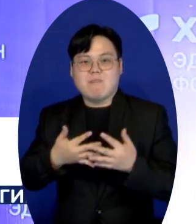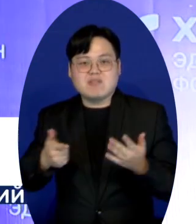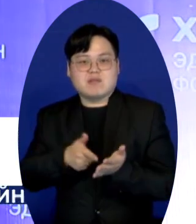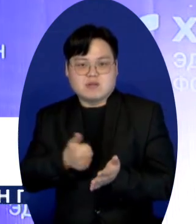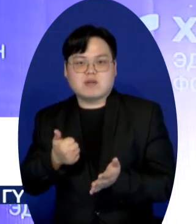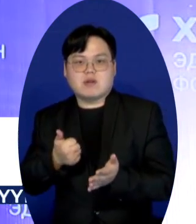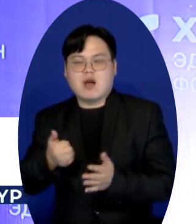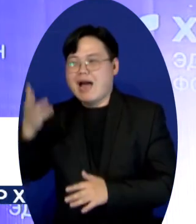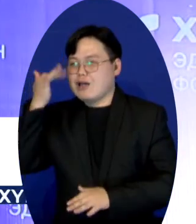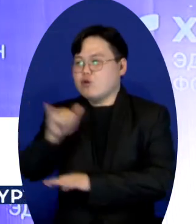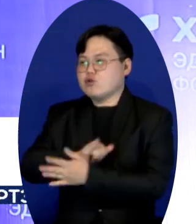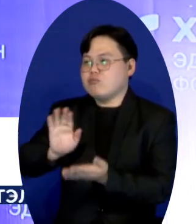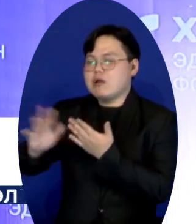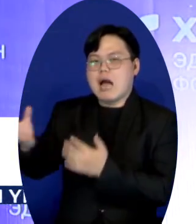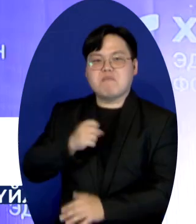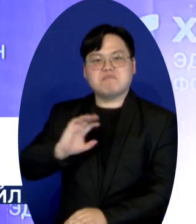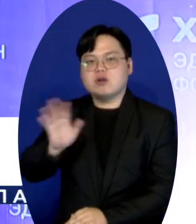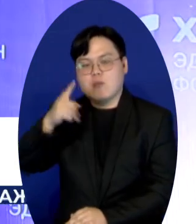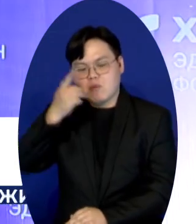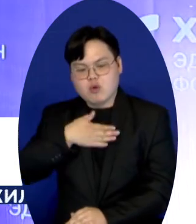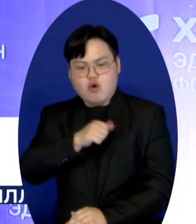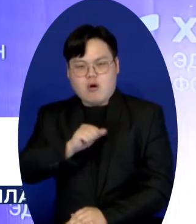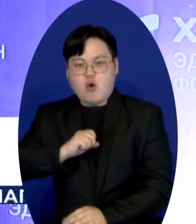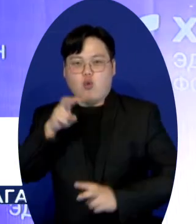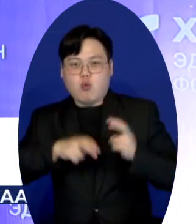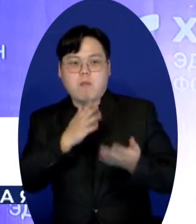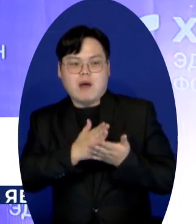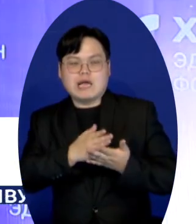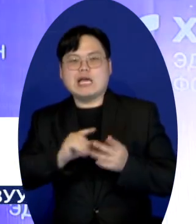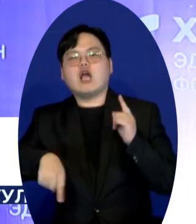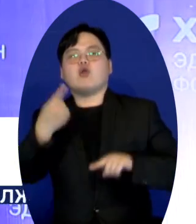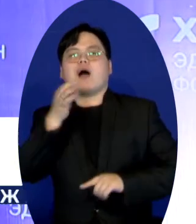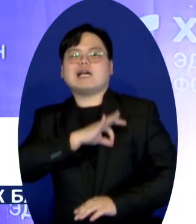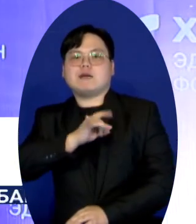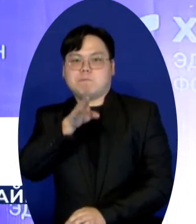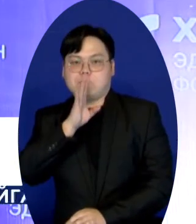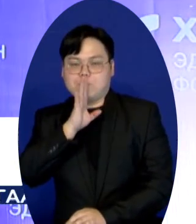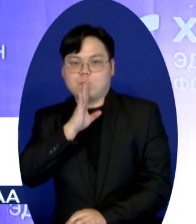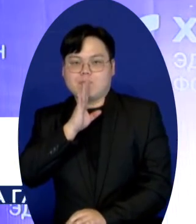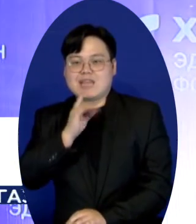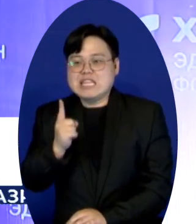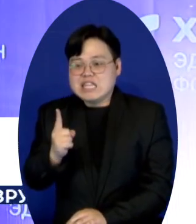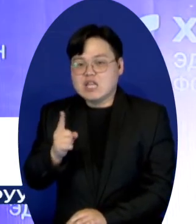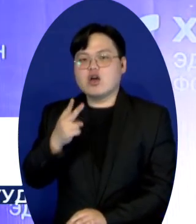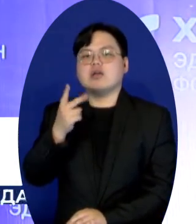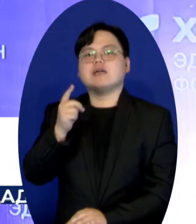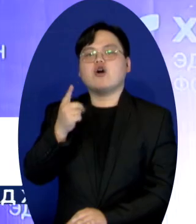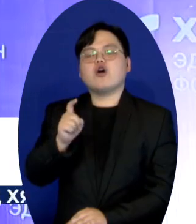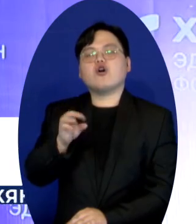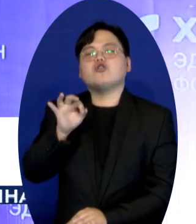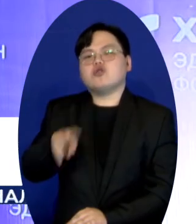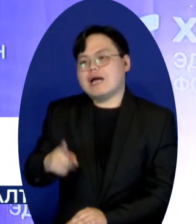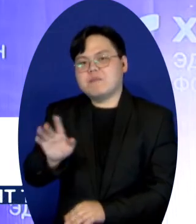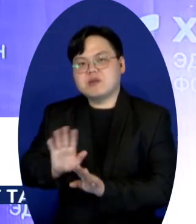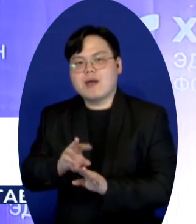бид нэг гаднаас авах гэхээсээ илүү дотоодынхоо нөөц бололцоог илүү төлхөө ашиглана. А тэр нь ганц хөтлийн цемент жохоо гэхгүй мак,